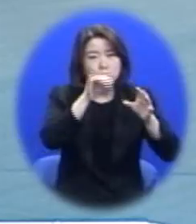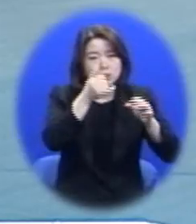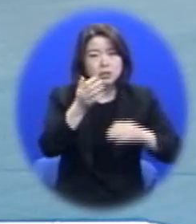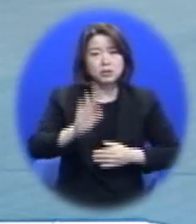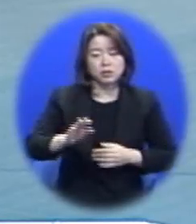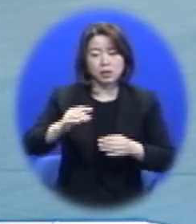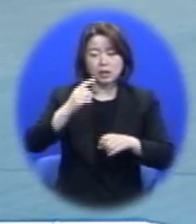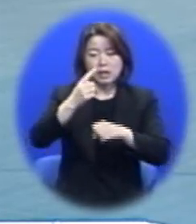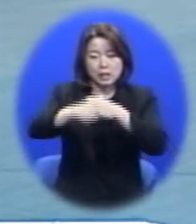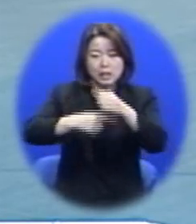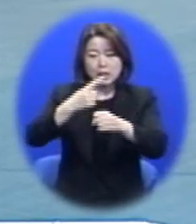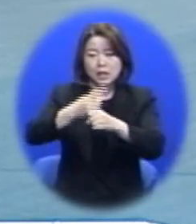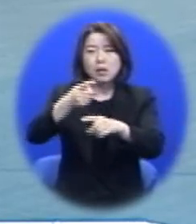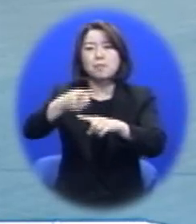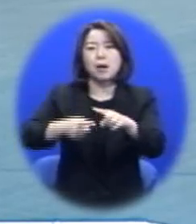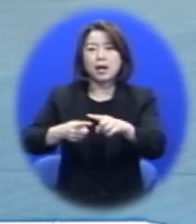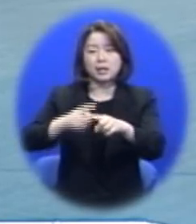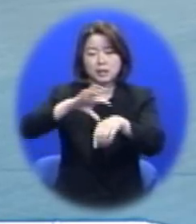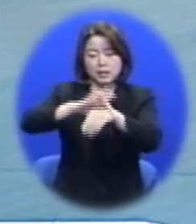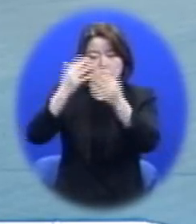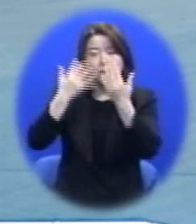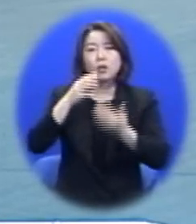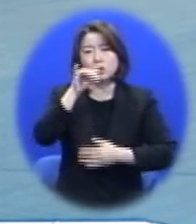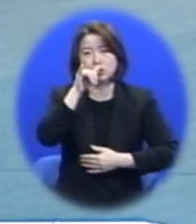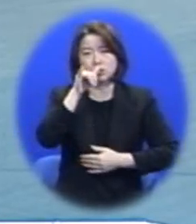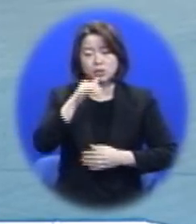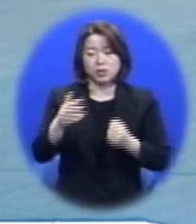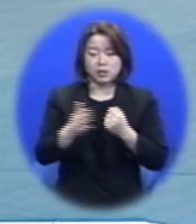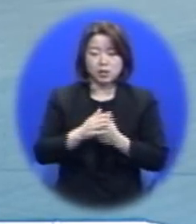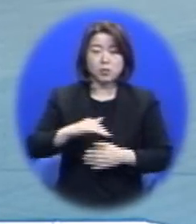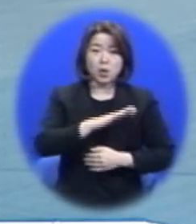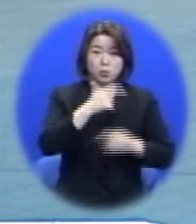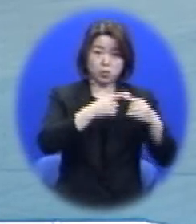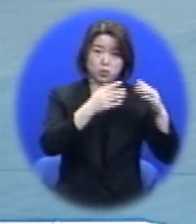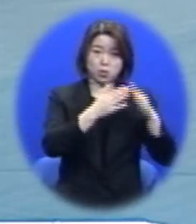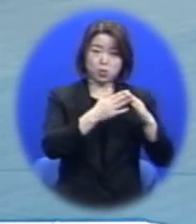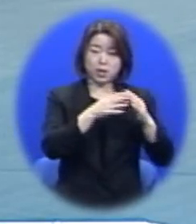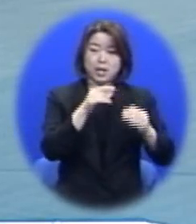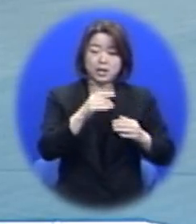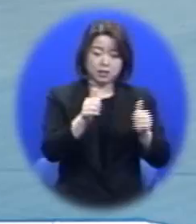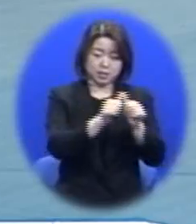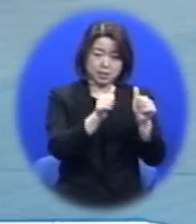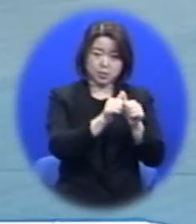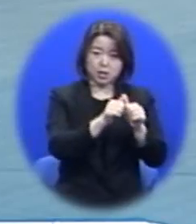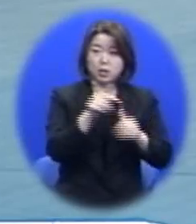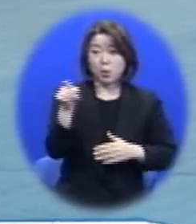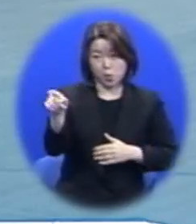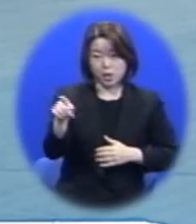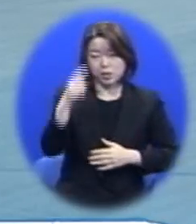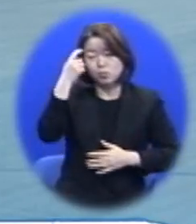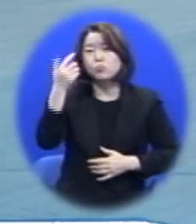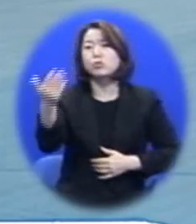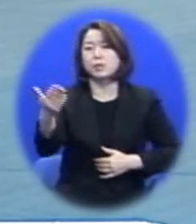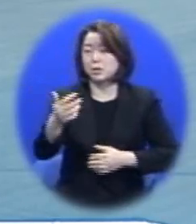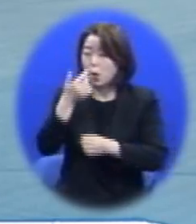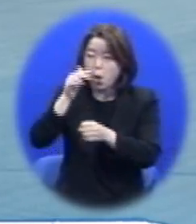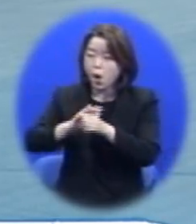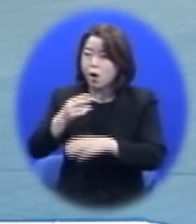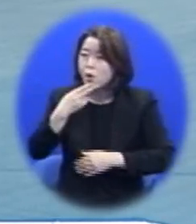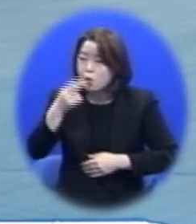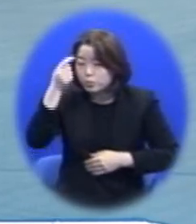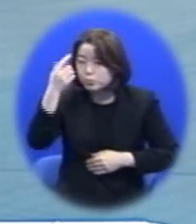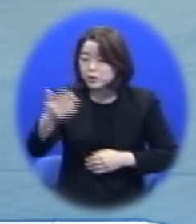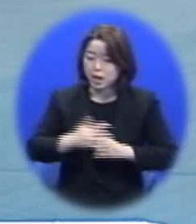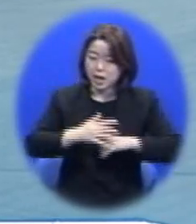형을 살았으니. 그래서 우리 교회 남성교회 회원이 그런 질문을 했대요. 억울하지 않으시냐고. 노방전도